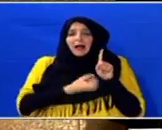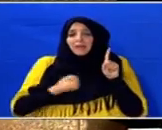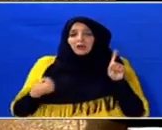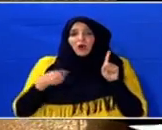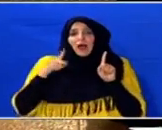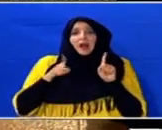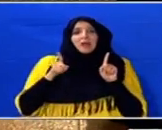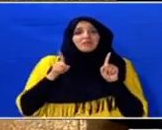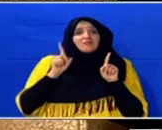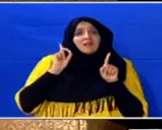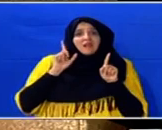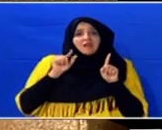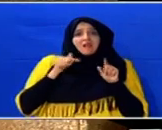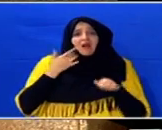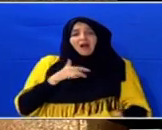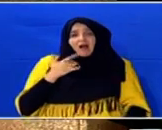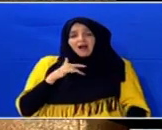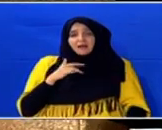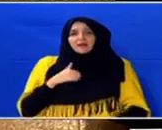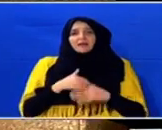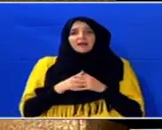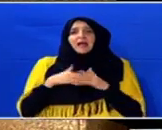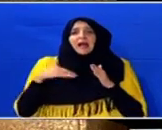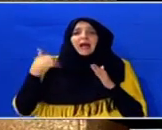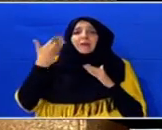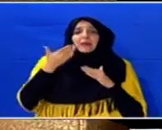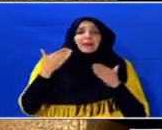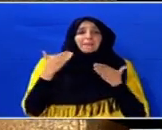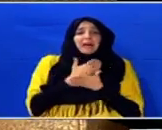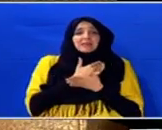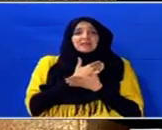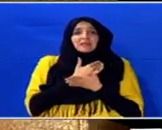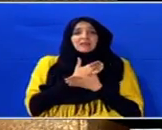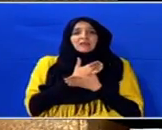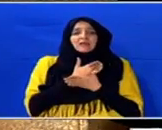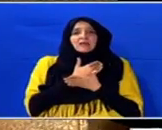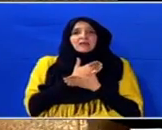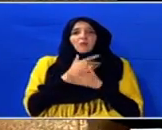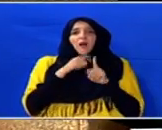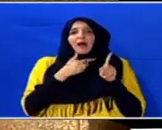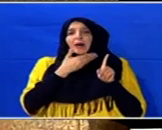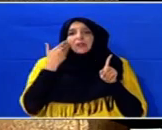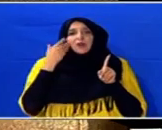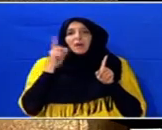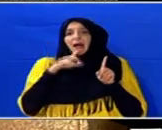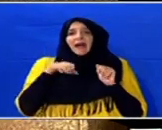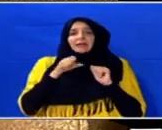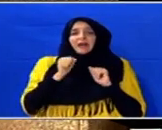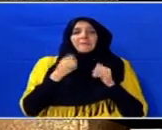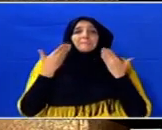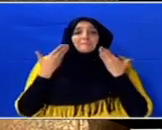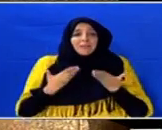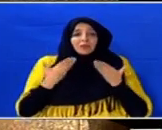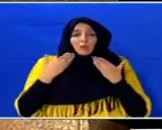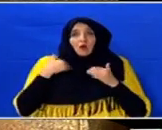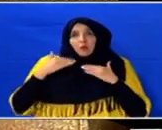ايه تفضلي كمل. ومن وراكي صد رمضان ما زدت شعر ودهم، فهمتيني؟ فهمتك. ايه فهمت الشيء. درت انا كي